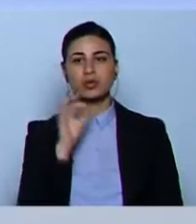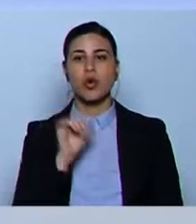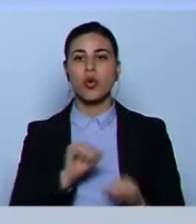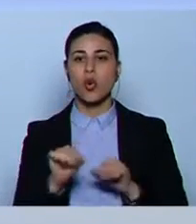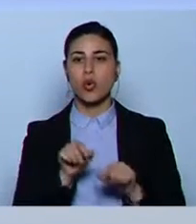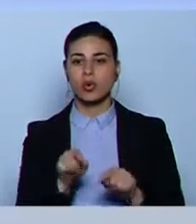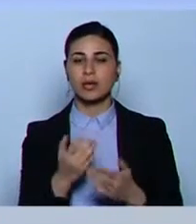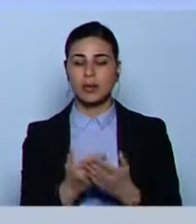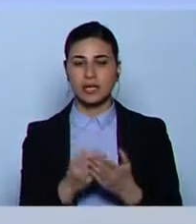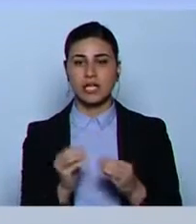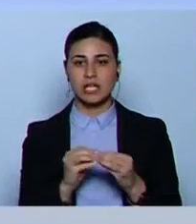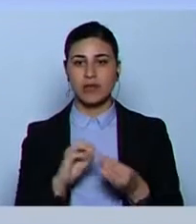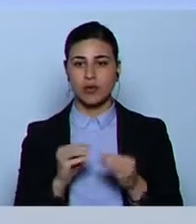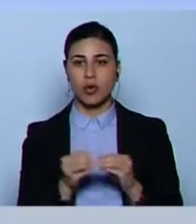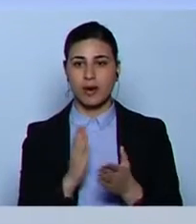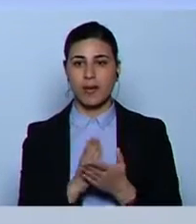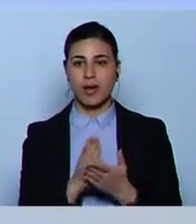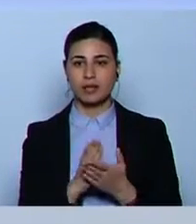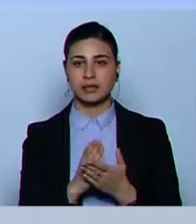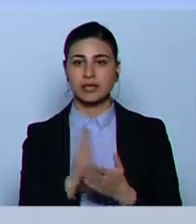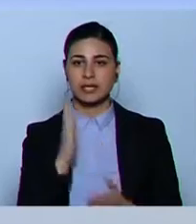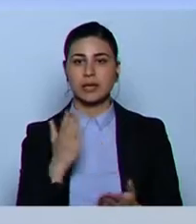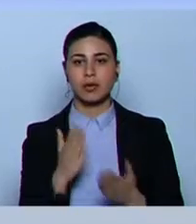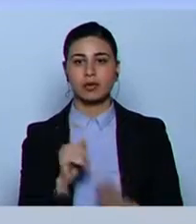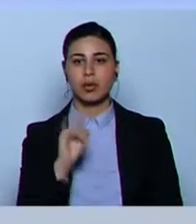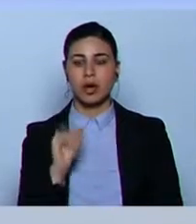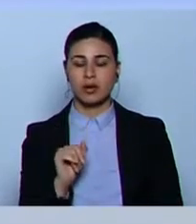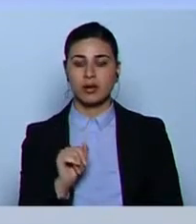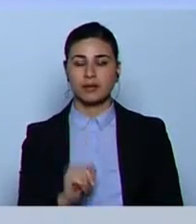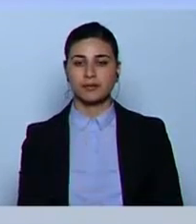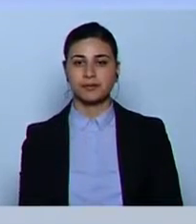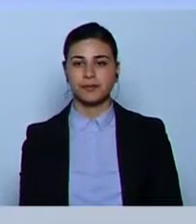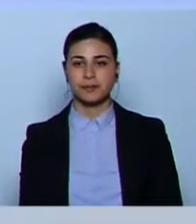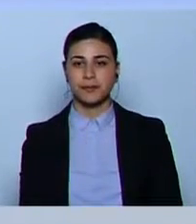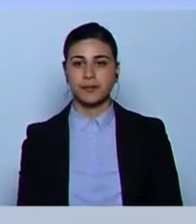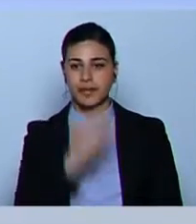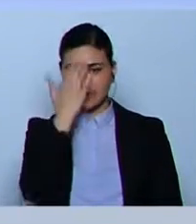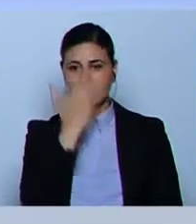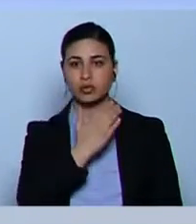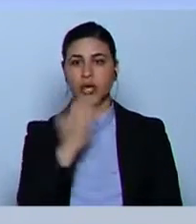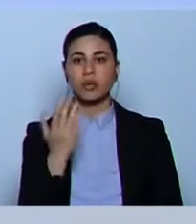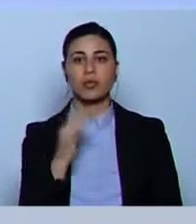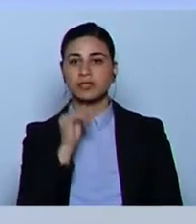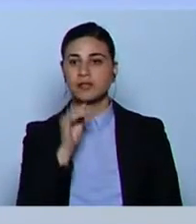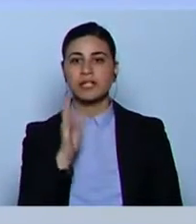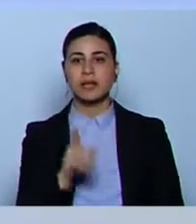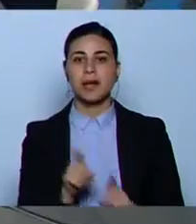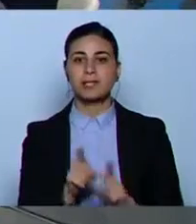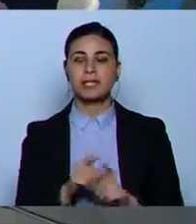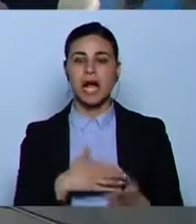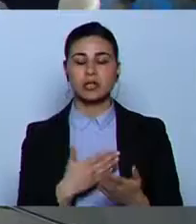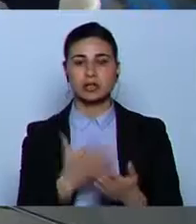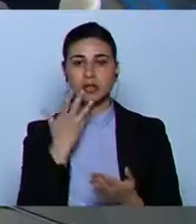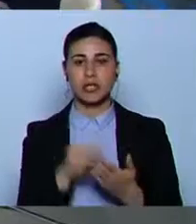შემთხვევაში იქნება თუ არა ვთქვათ იგივე პრობლემის წინაშე დადგება თუ არა ვთქვათ საზოგადოება რომელიც ვეღარ იქნება ასეთი აქტიური თავის